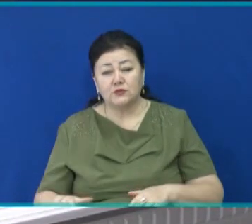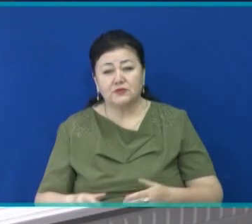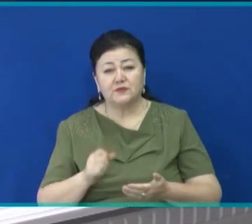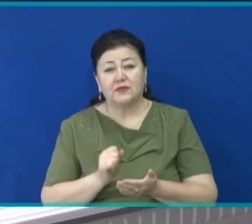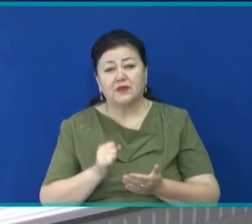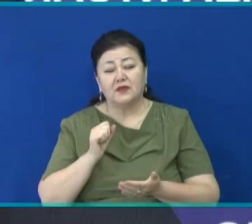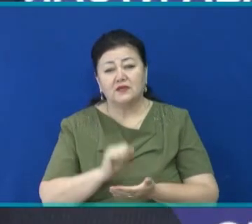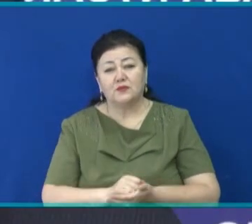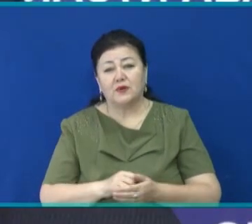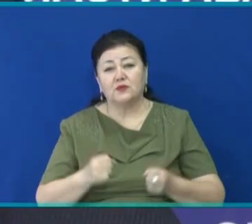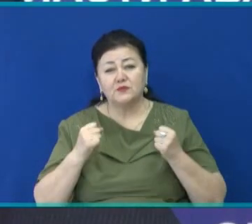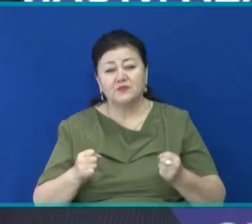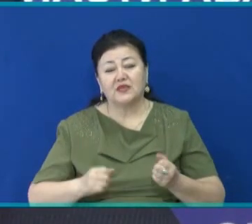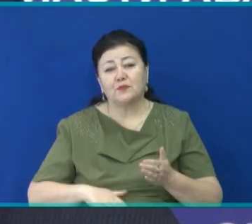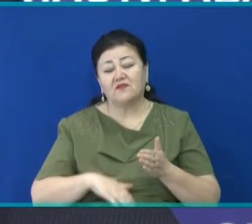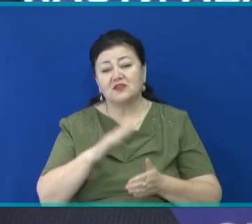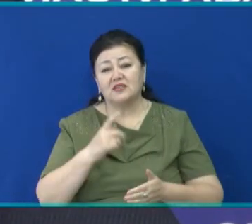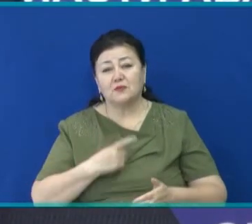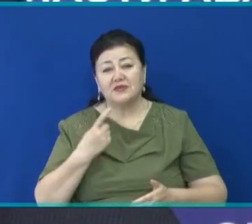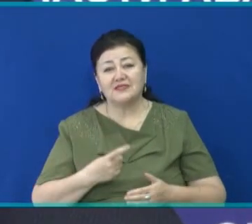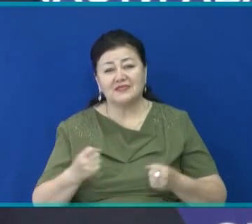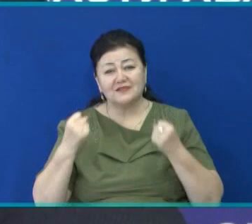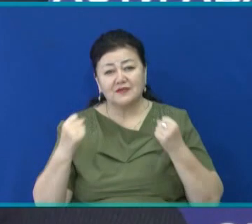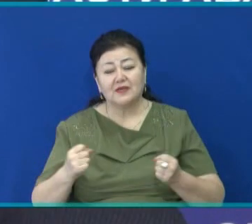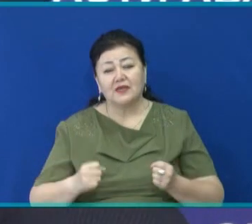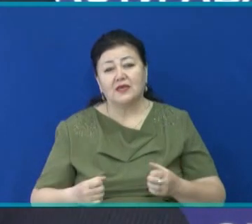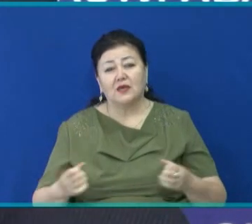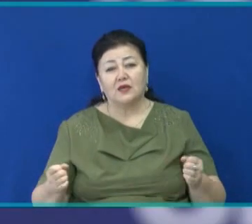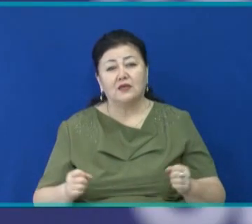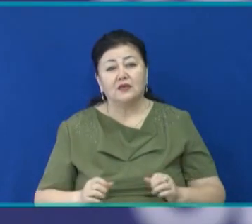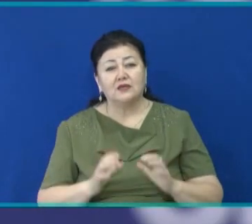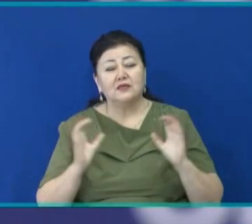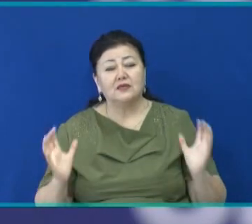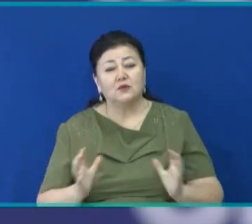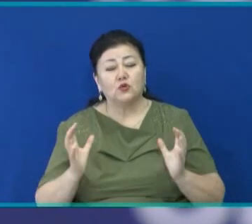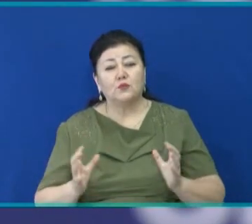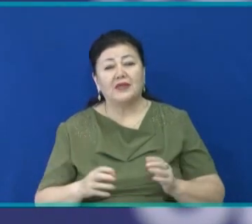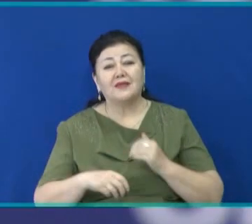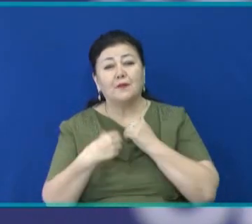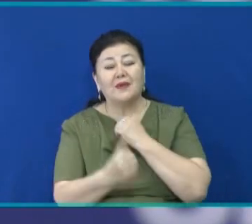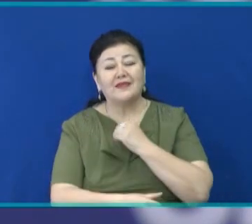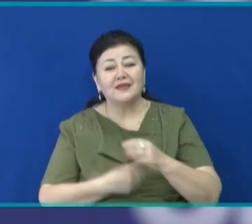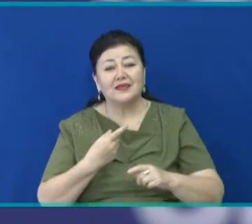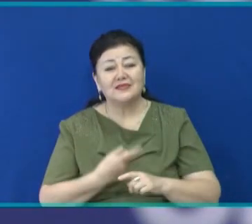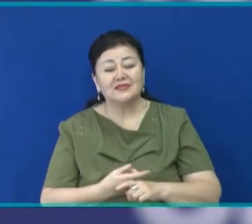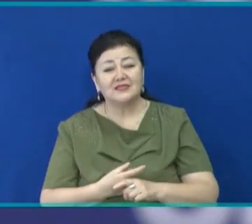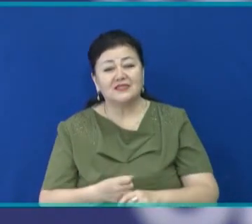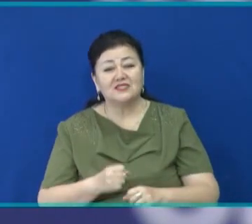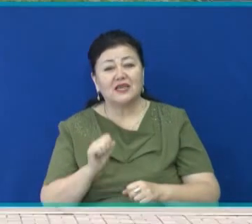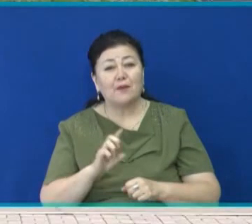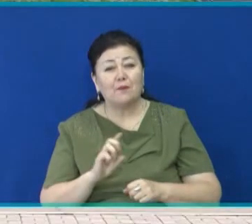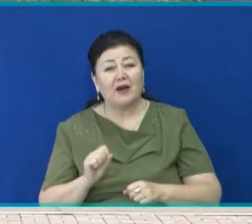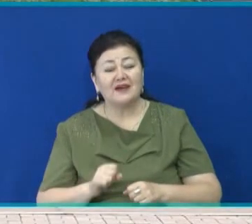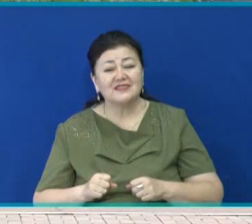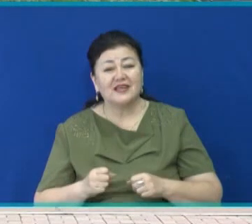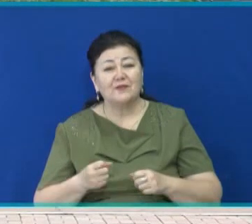повышением мастерства спортсменов высокого класса и укреплением материально-технической базы спортивных организаций. Всего